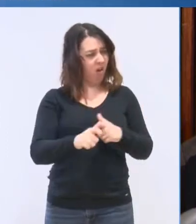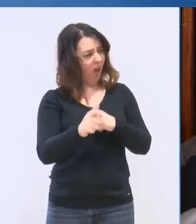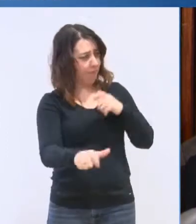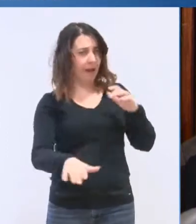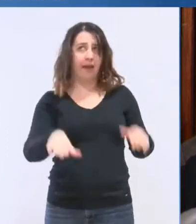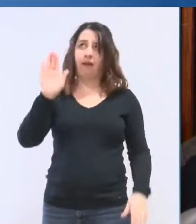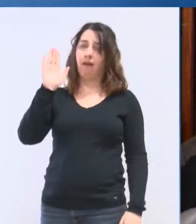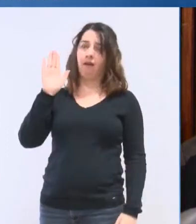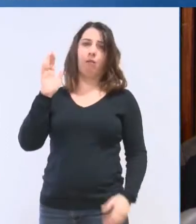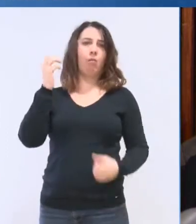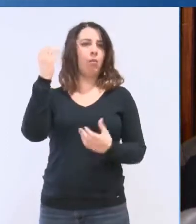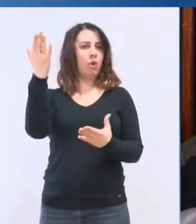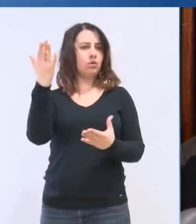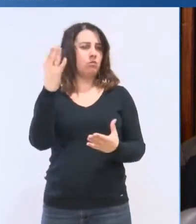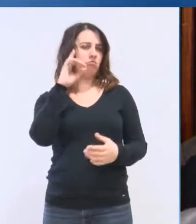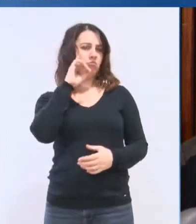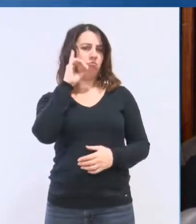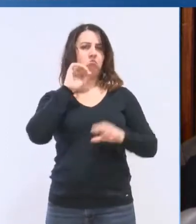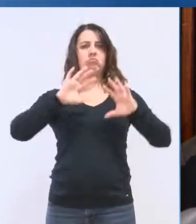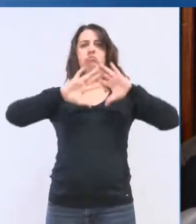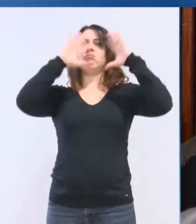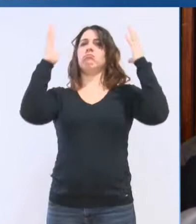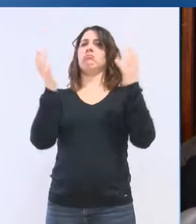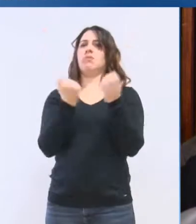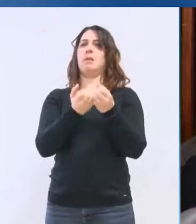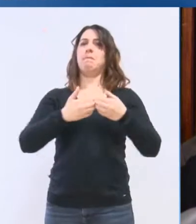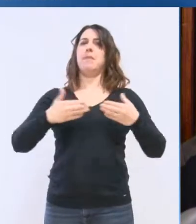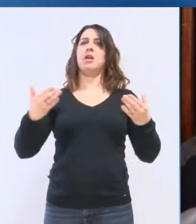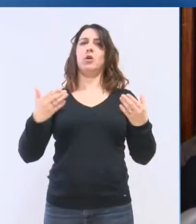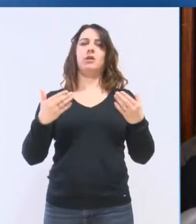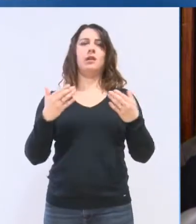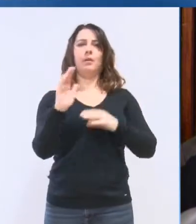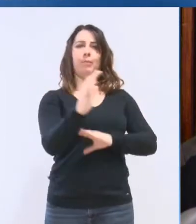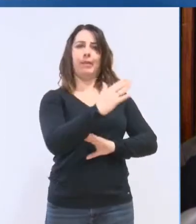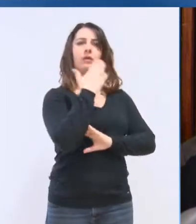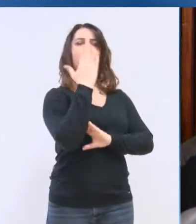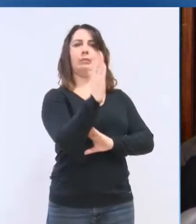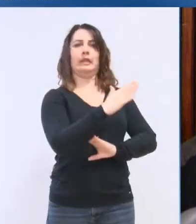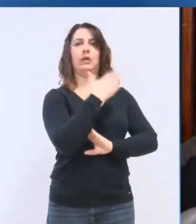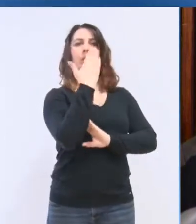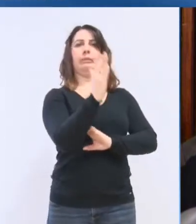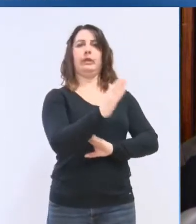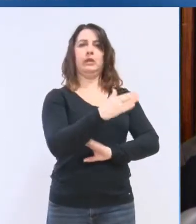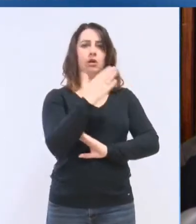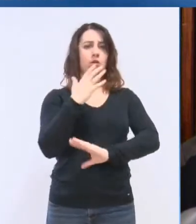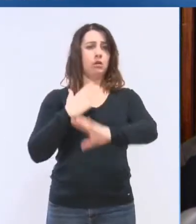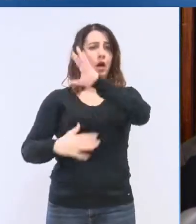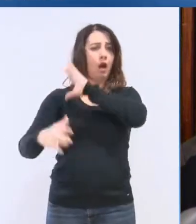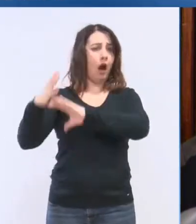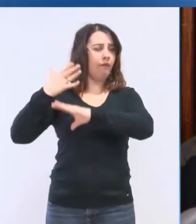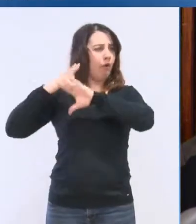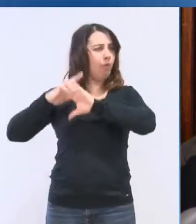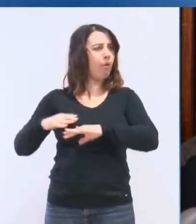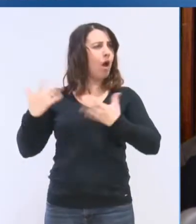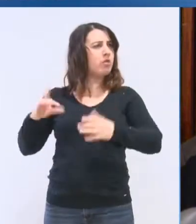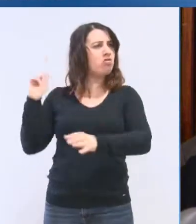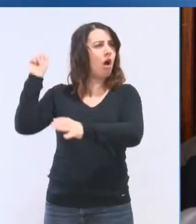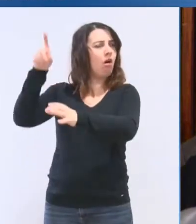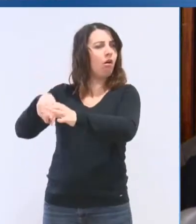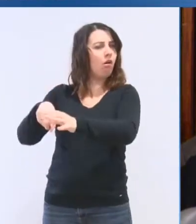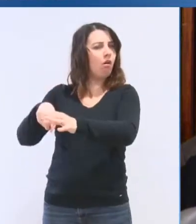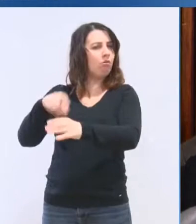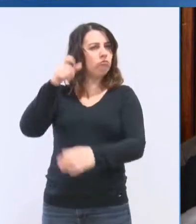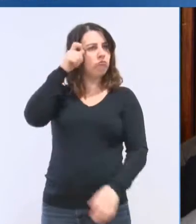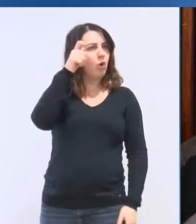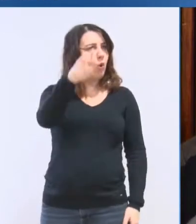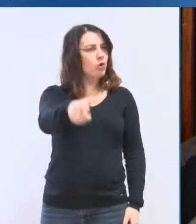grande majorité des projets qui sont présentés existaient déjà auparavant, ce qui est logique parce